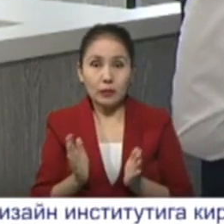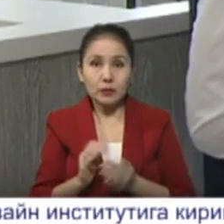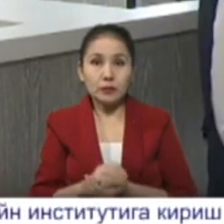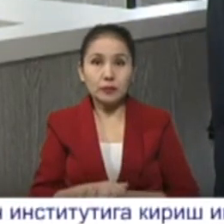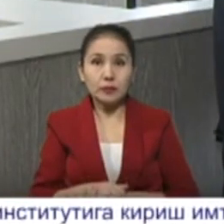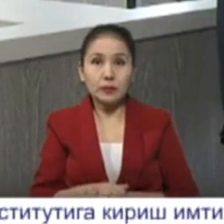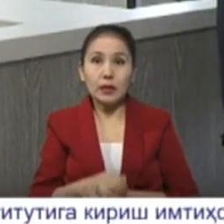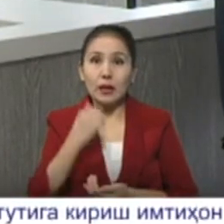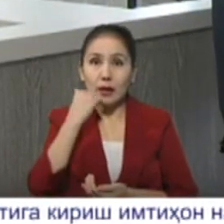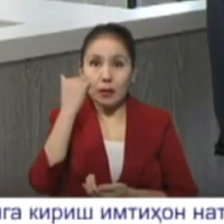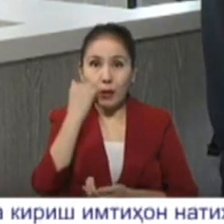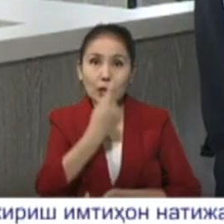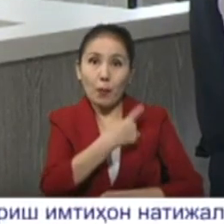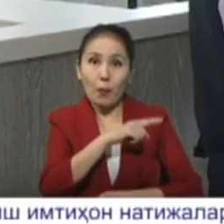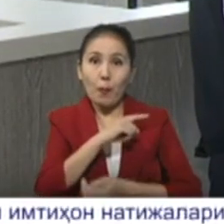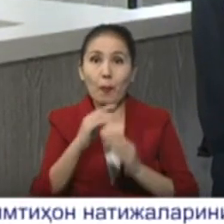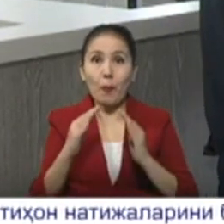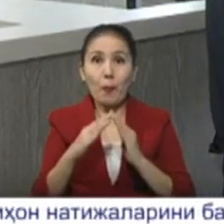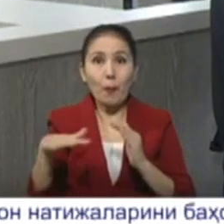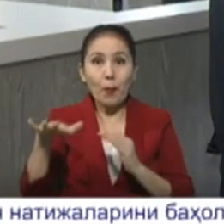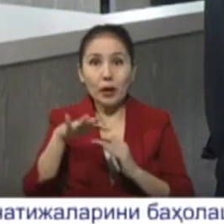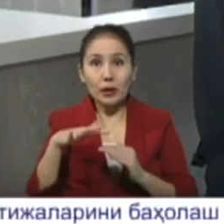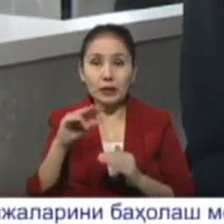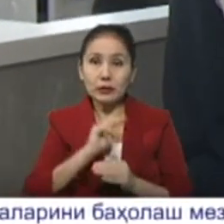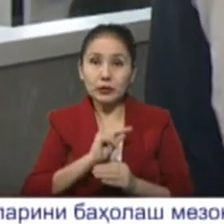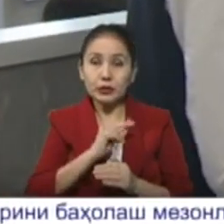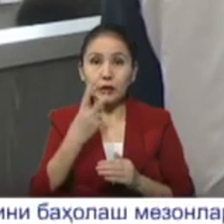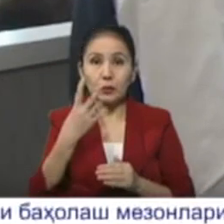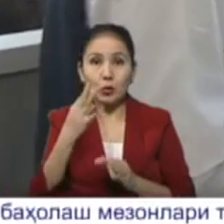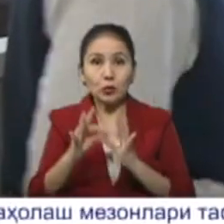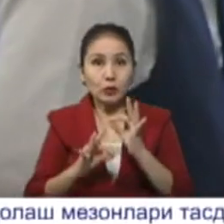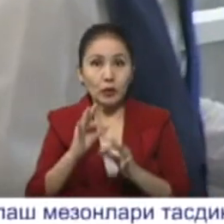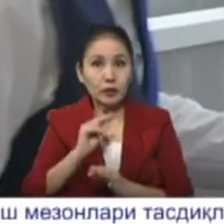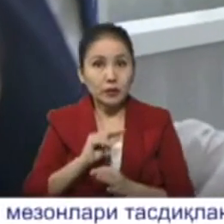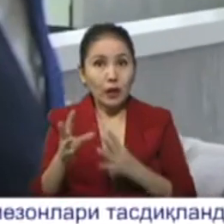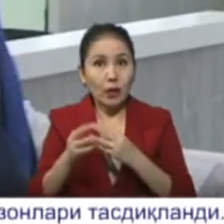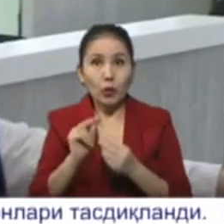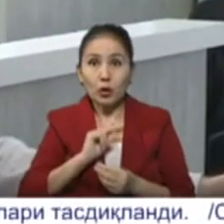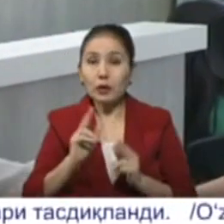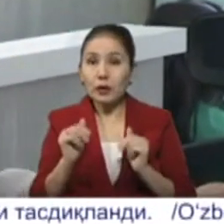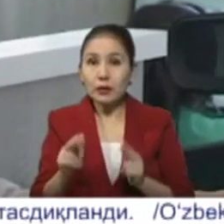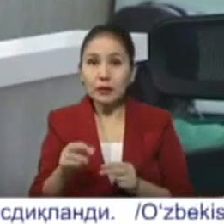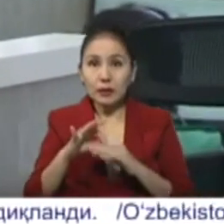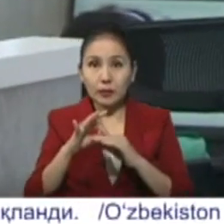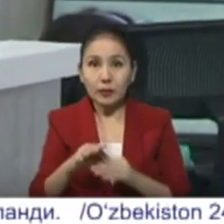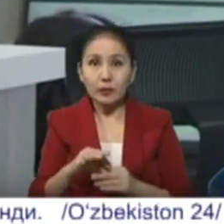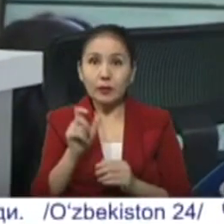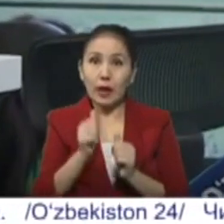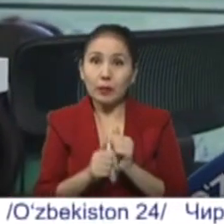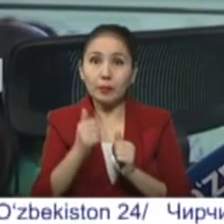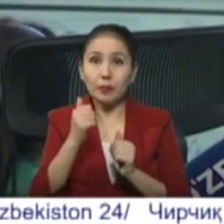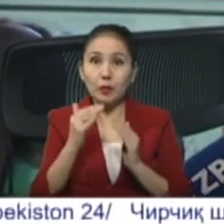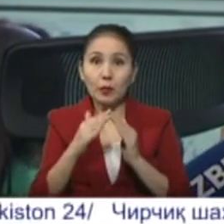qolamiz. Rahmat. Poliklinikalar 24 soatlik ish rejimi o'tkazildi va ular bilan hamkorlik qanday ketyapti? Hozirgi kunda har bir